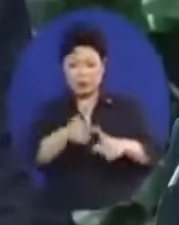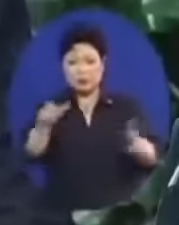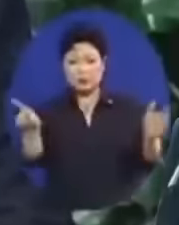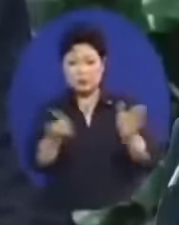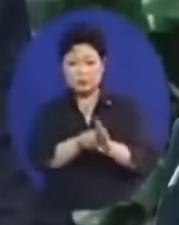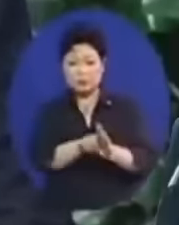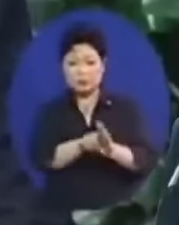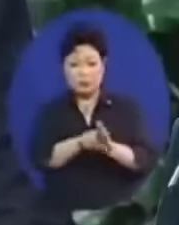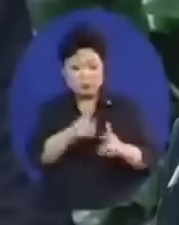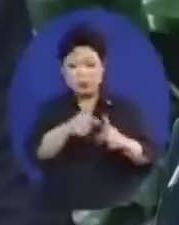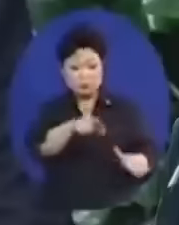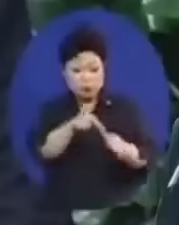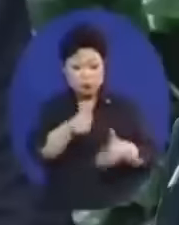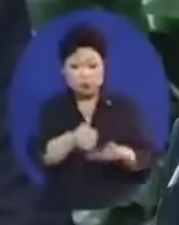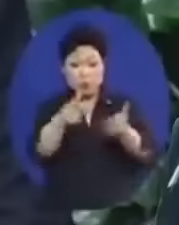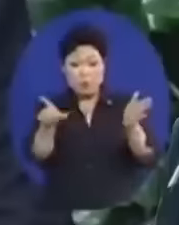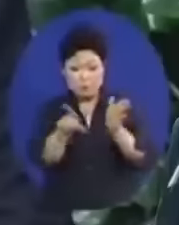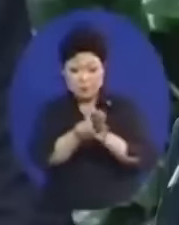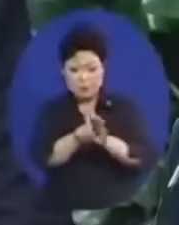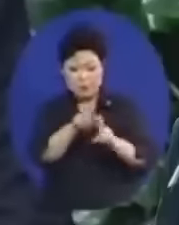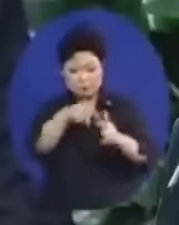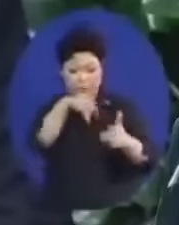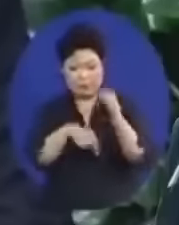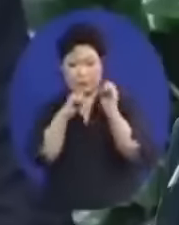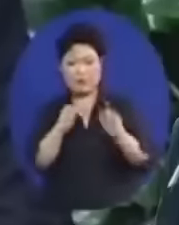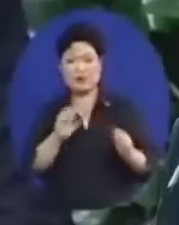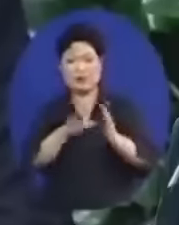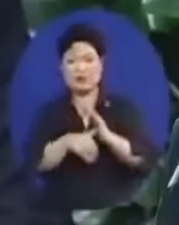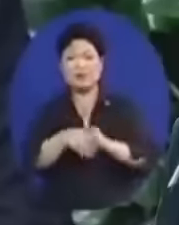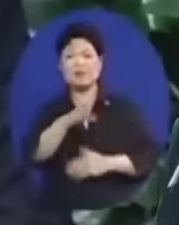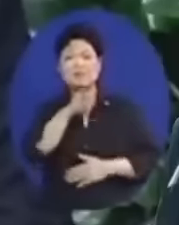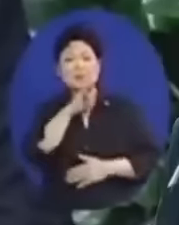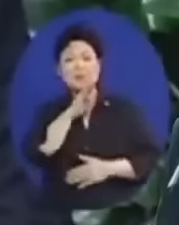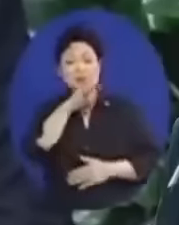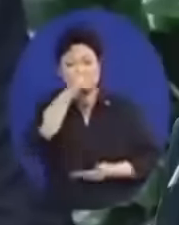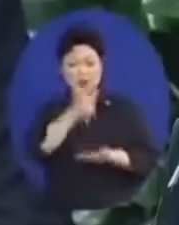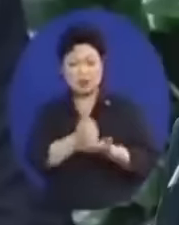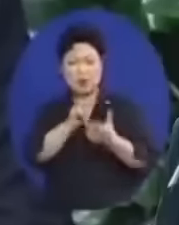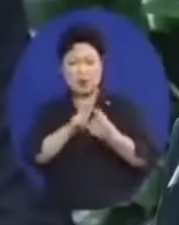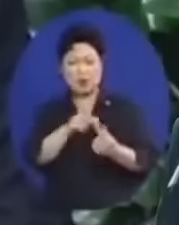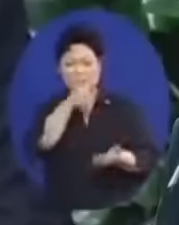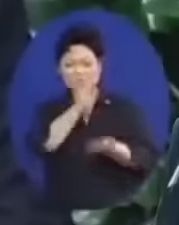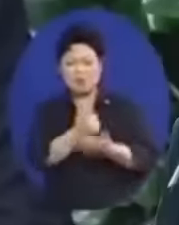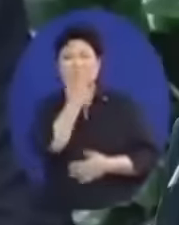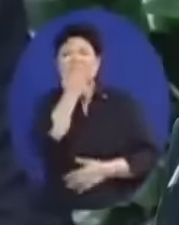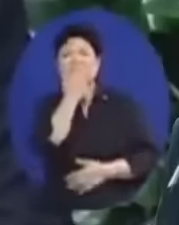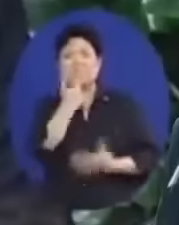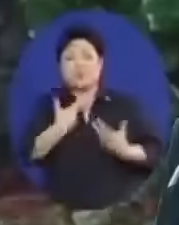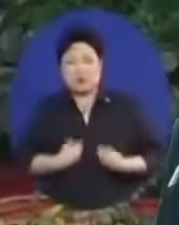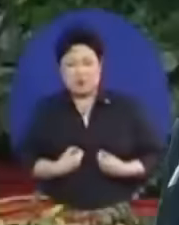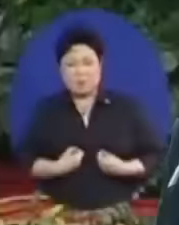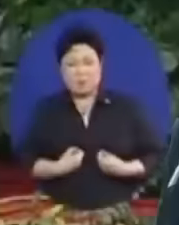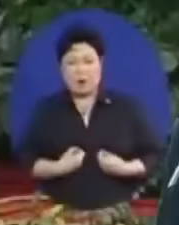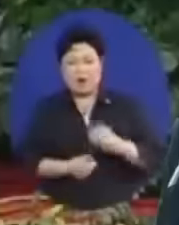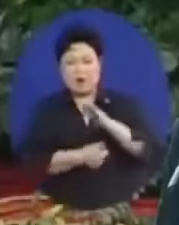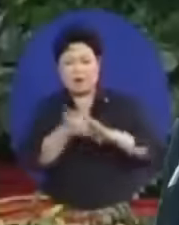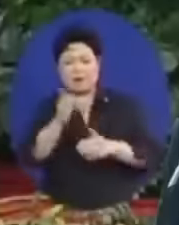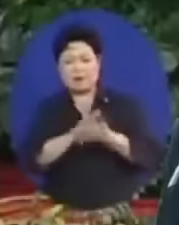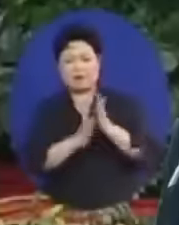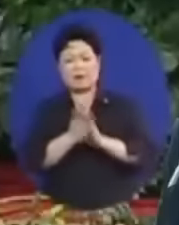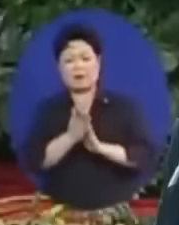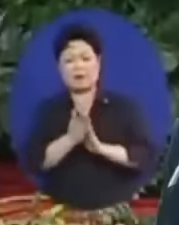그리스도를 구주로 모셔서 예수님 안에 있게 될 때 비로소 죄와 죄책, 절망, 허무와 무의미의